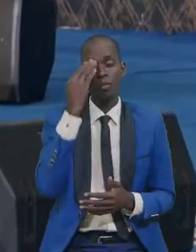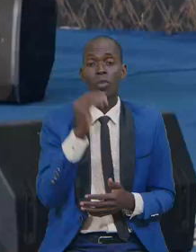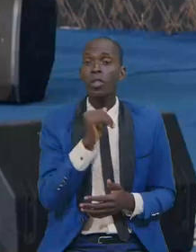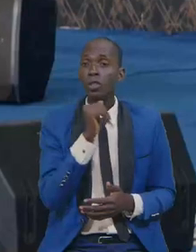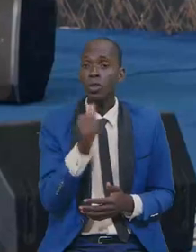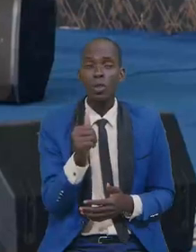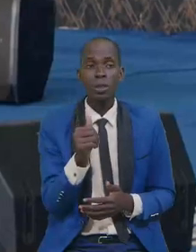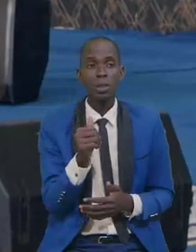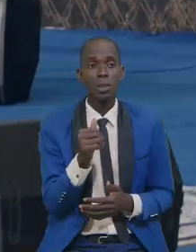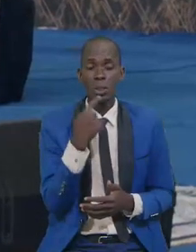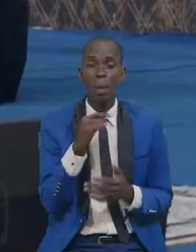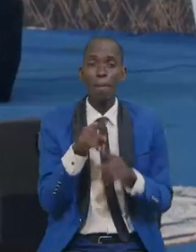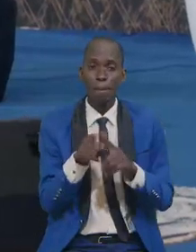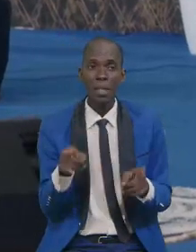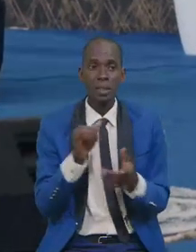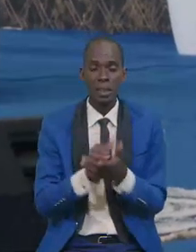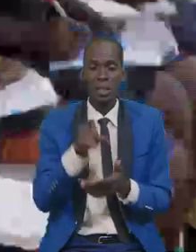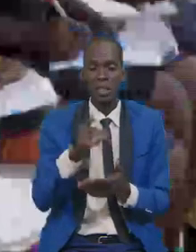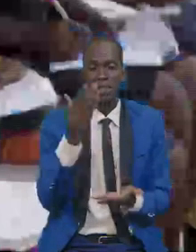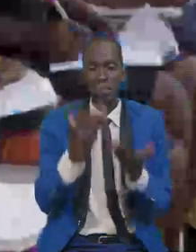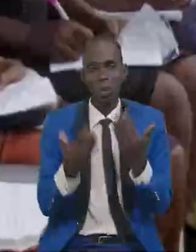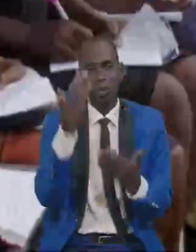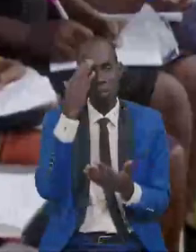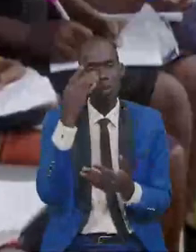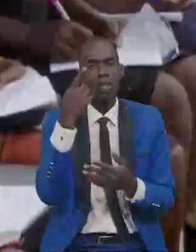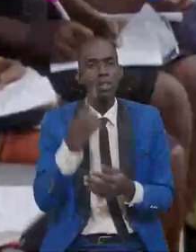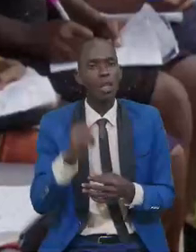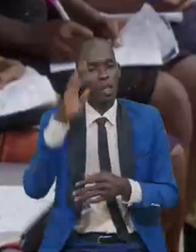9, 6. Afin que vous sachiez.